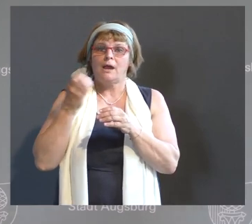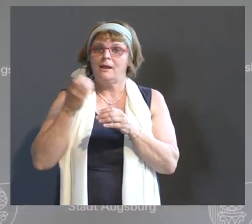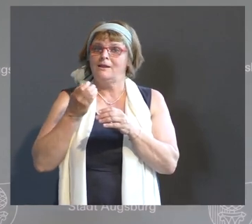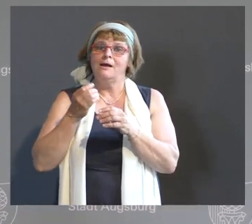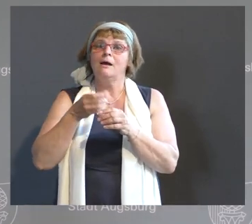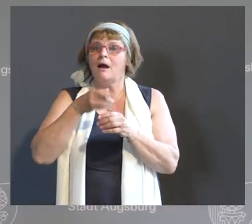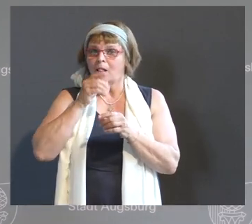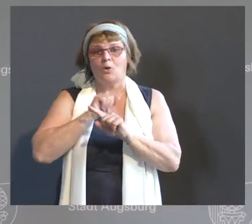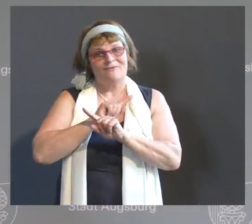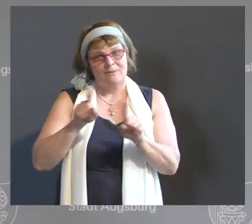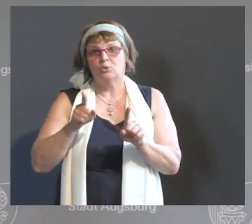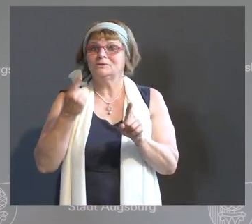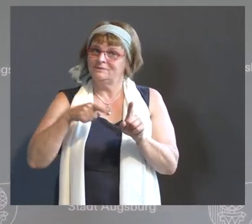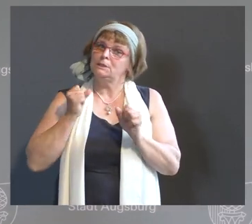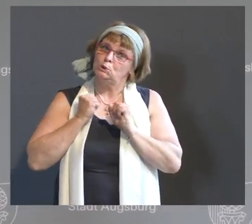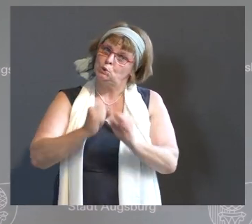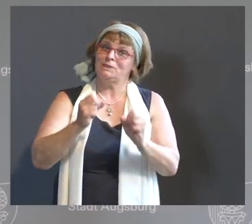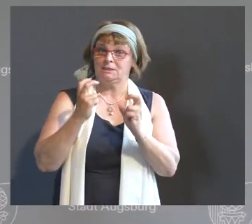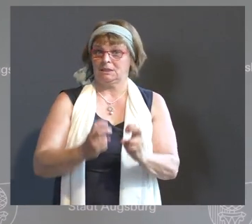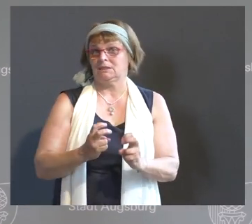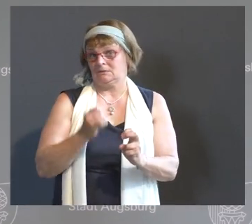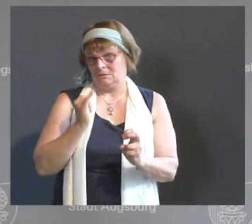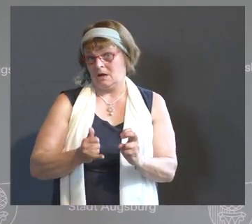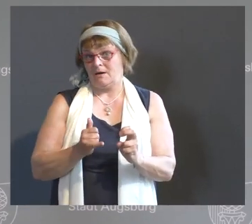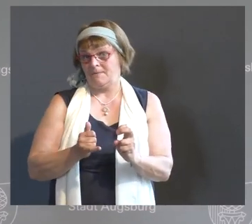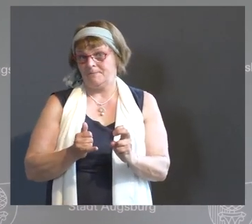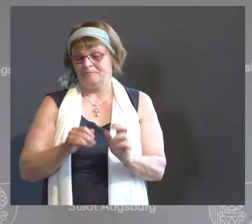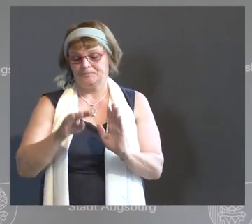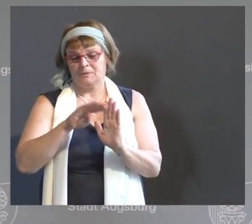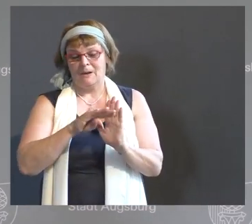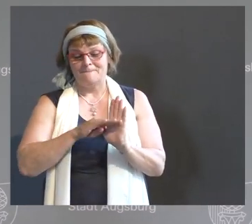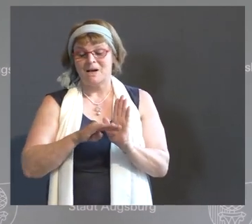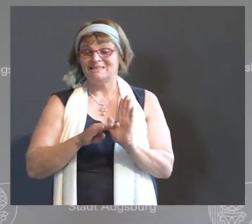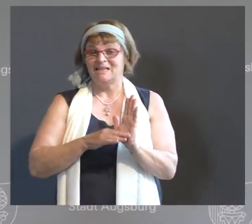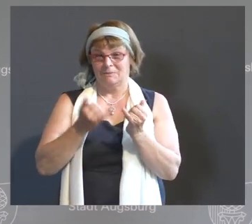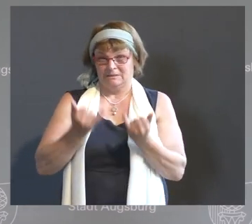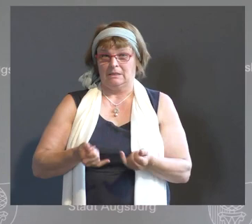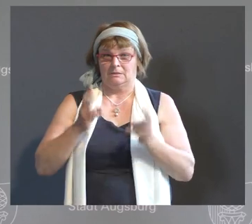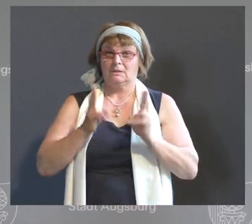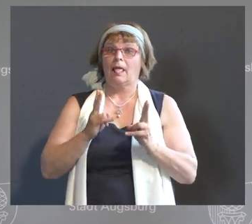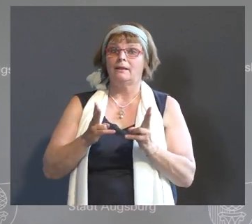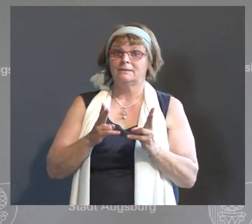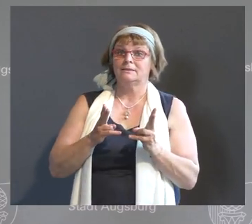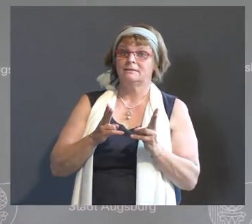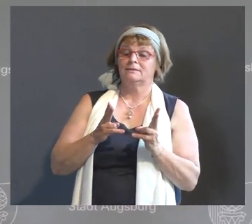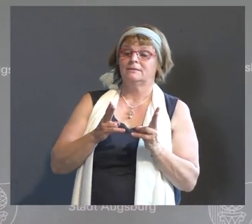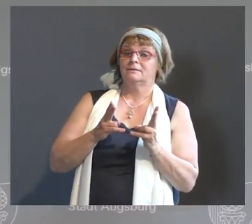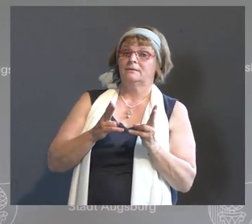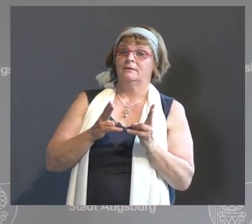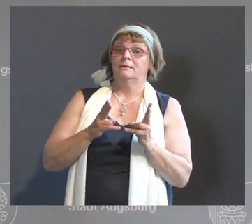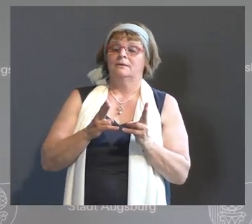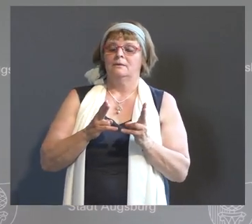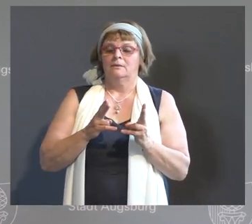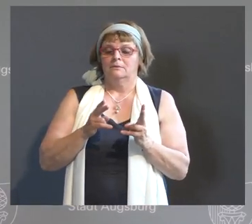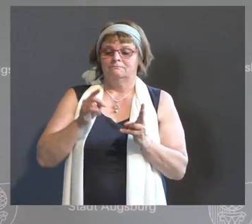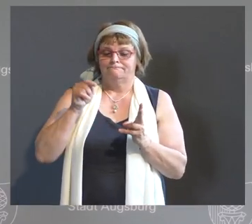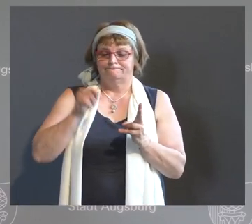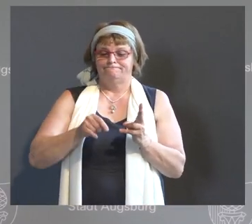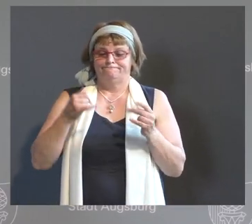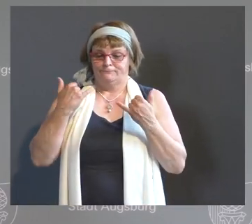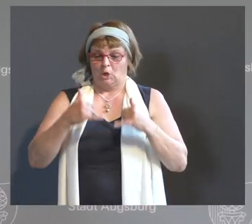durchsetzen. Und diese Maßnahme gilt jetzt auch schon. Und alle Maßnahmen, die ich jetzt nehme, gelten ab dem kommenden